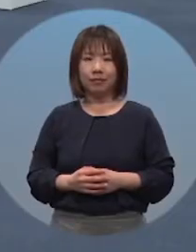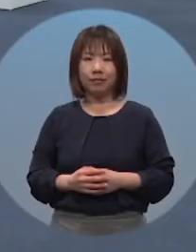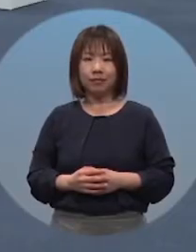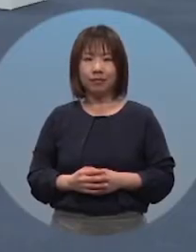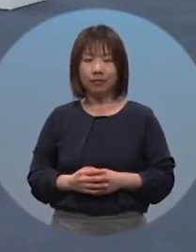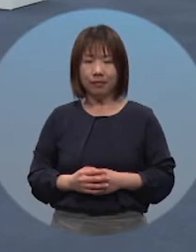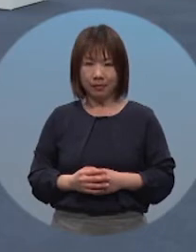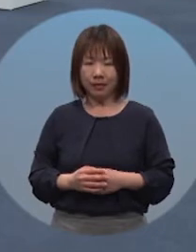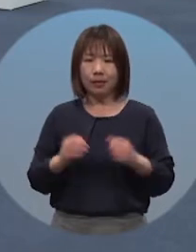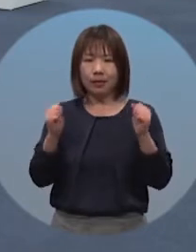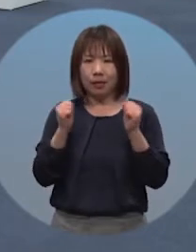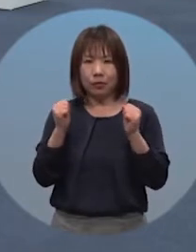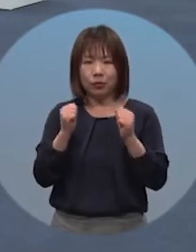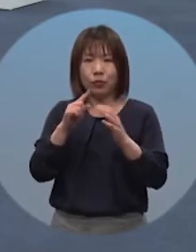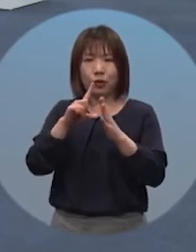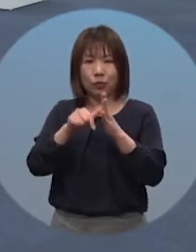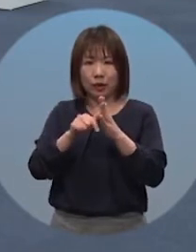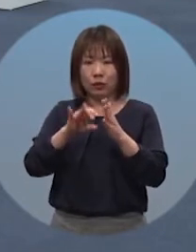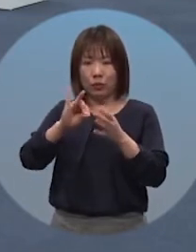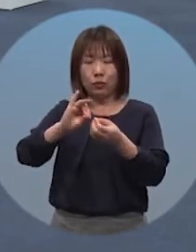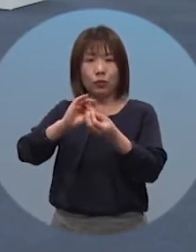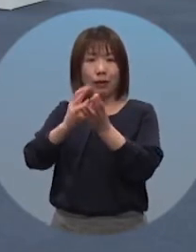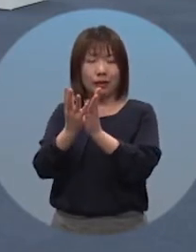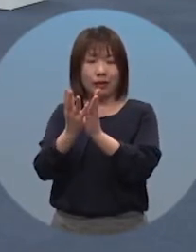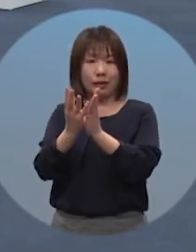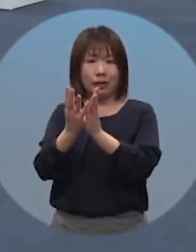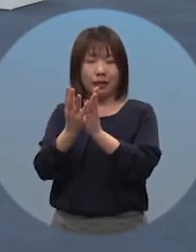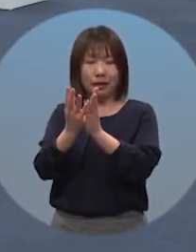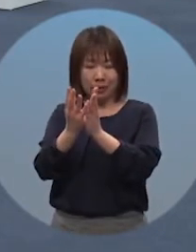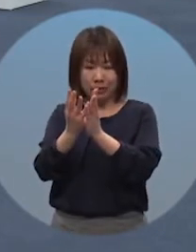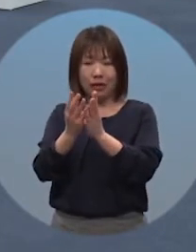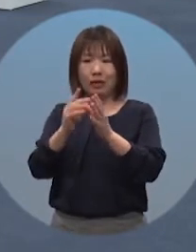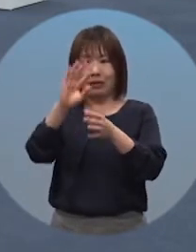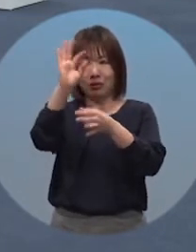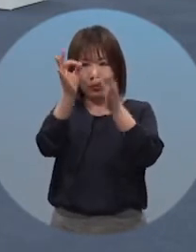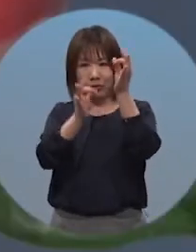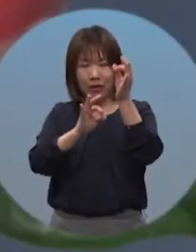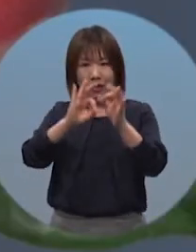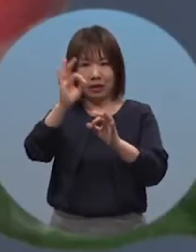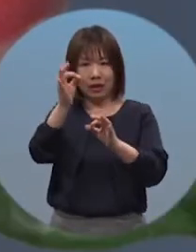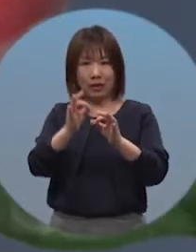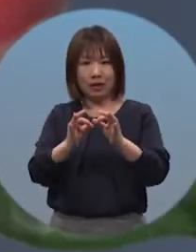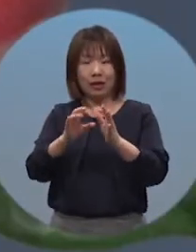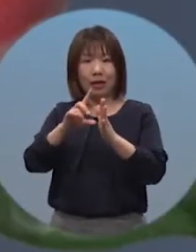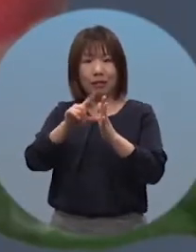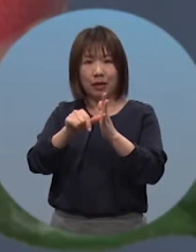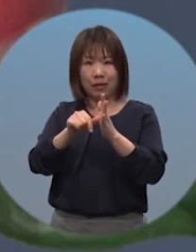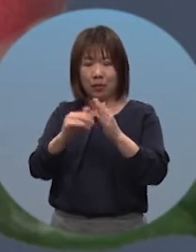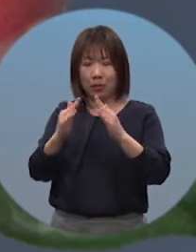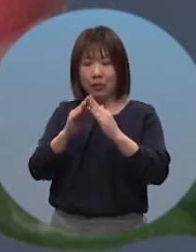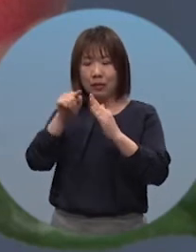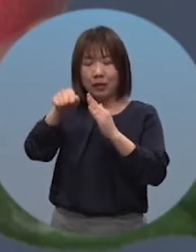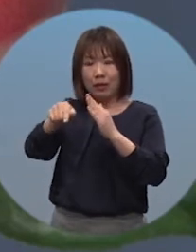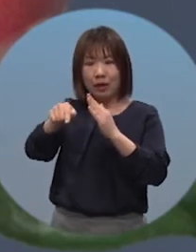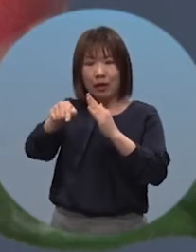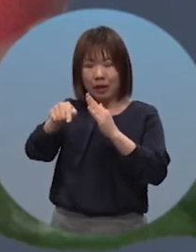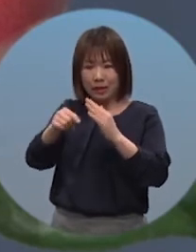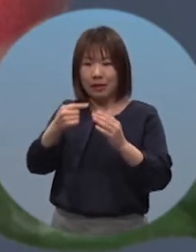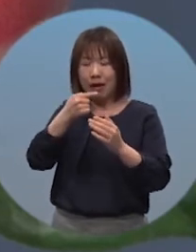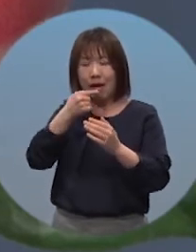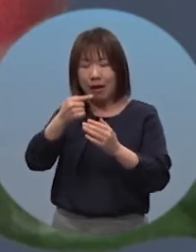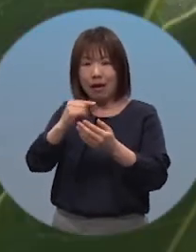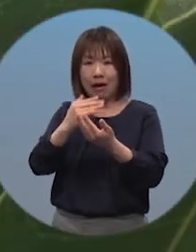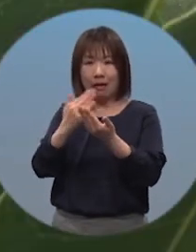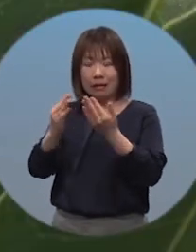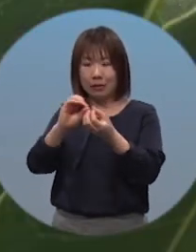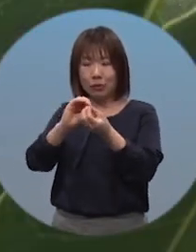寒い時期に咲くお花なんであの下チチ書が降っててもお庭に赤いヤブツバキが続いて